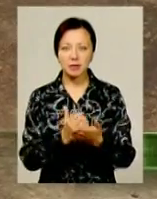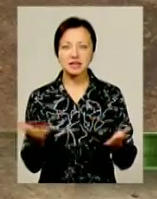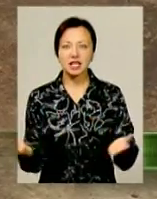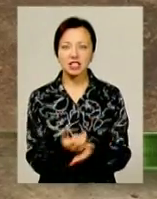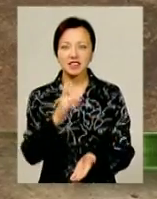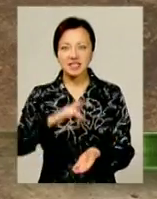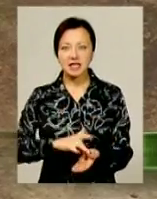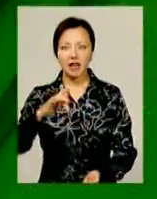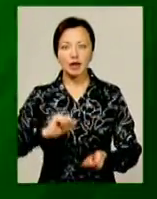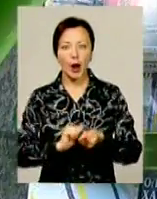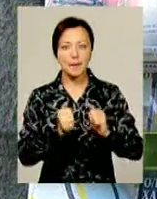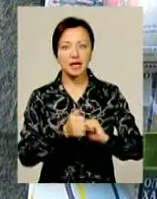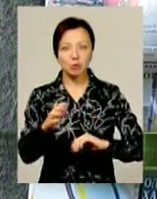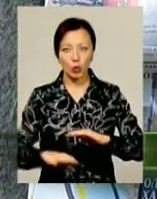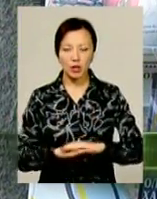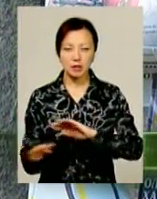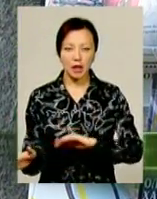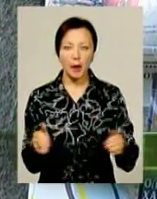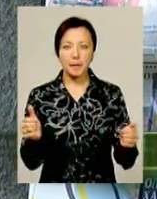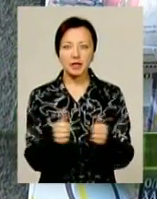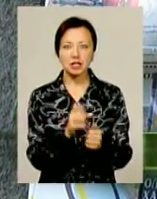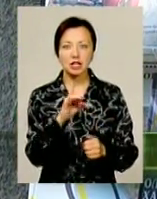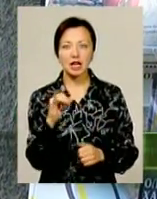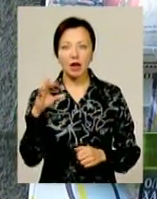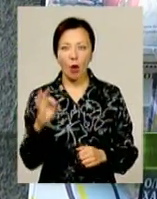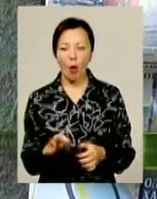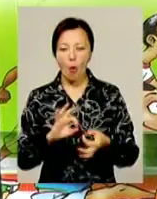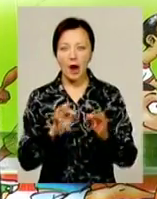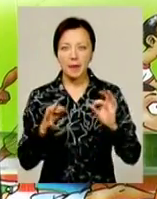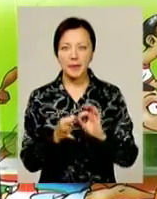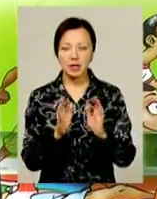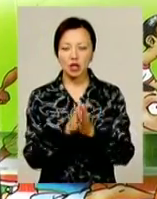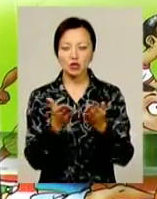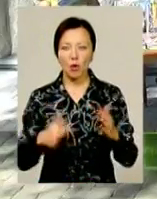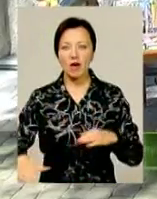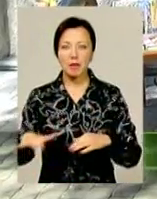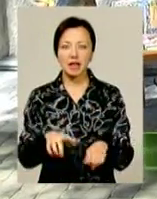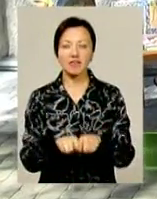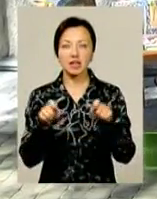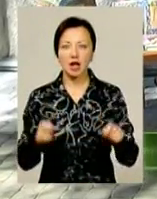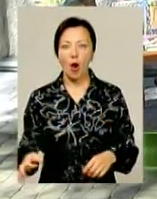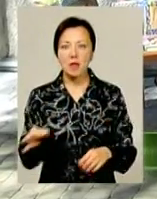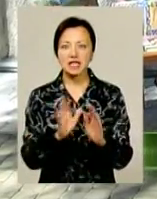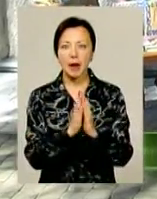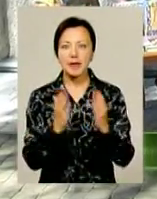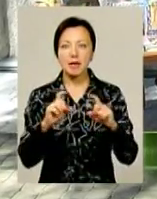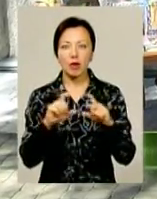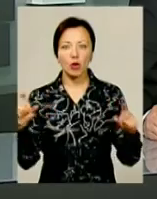центрі Кам'янець-Подільського. Ближче до Ріо Олімпійський книжковий майданчик «Просто неба» відкрила обласна бібліотека для